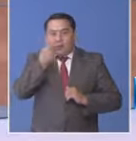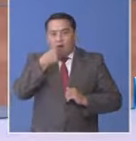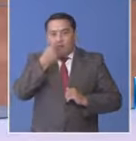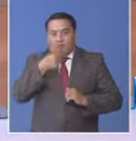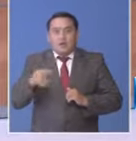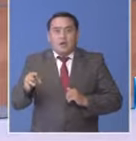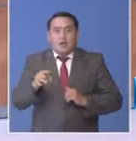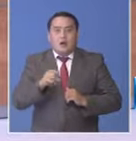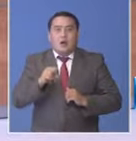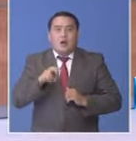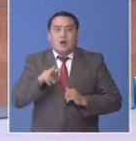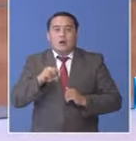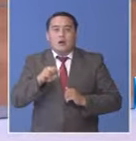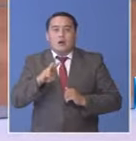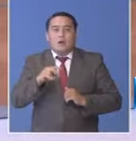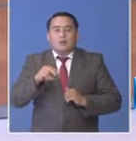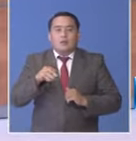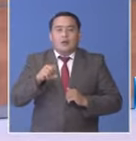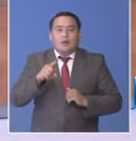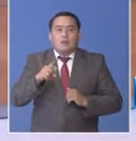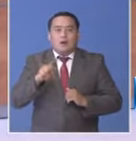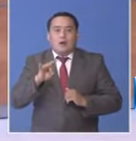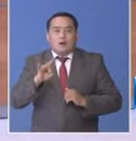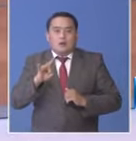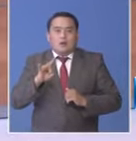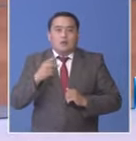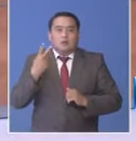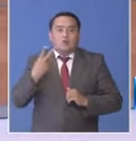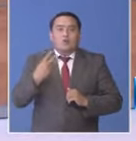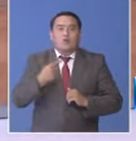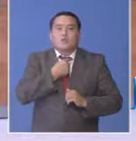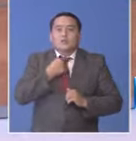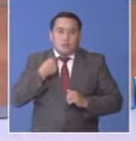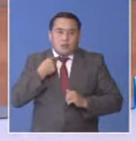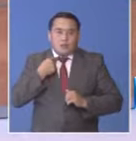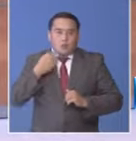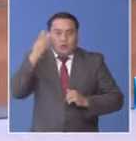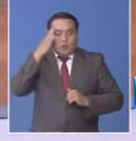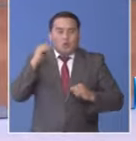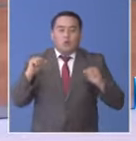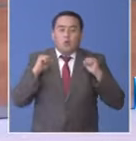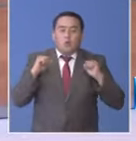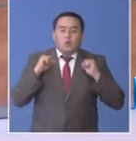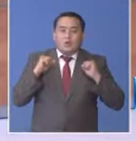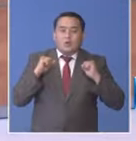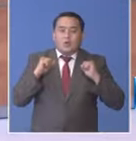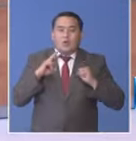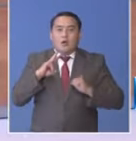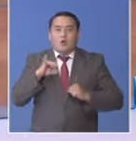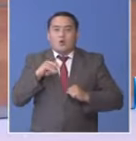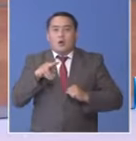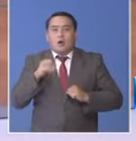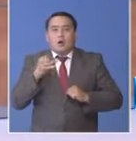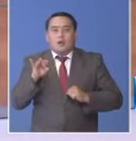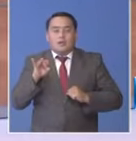Алихан Кукенов, представитель Талгарской спортшколы, и 2 воспитанников областной школы-интернат для одаренной в спорте детей. Нургали Жантас и